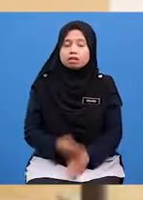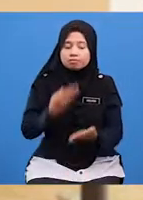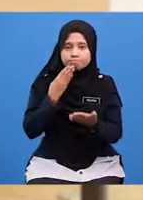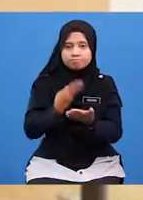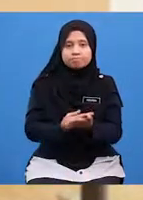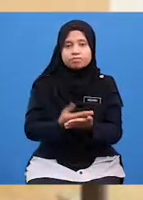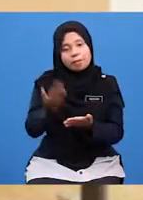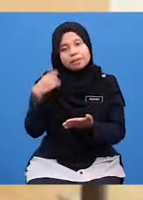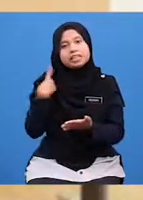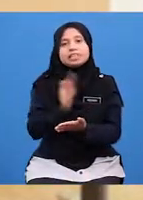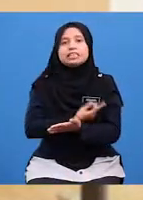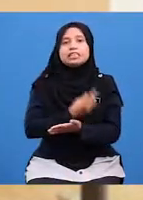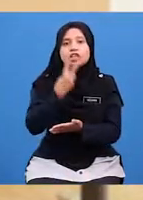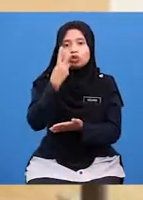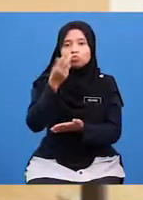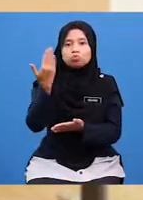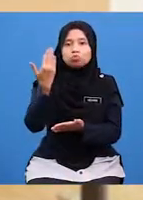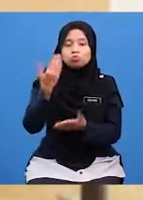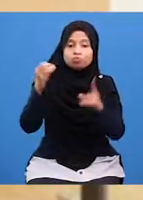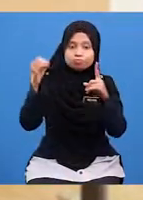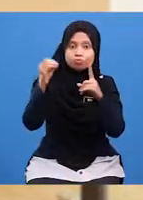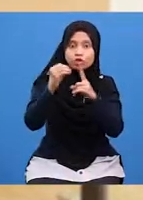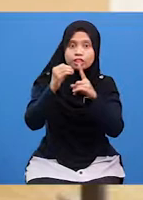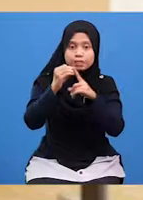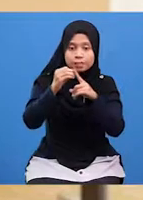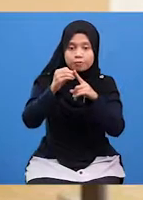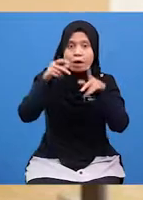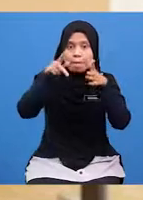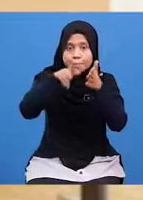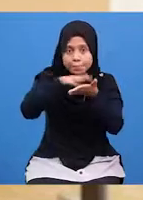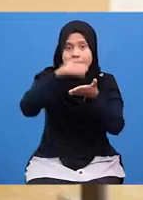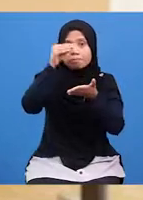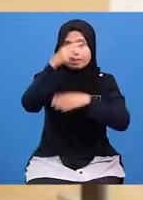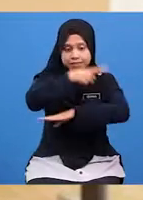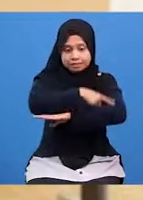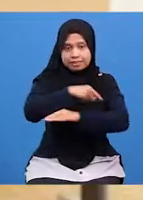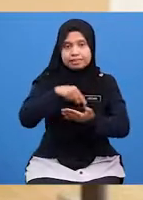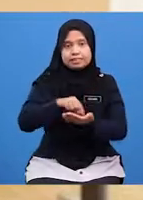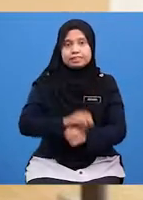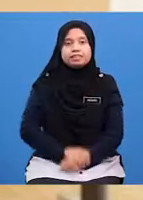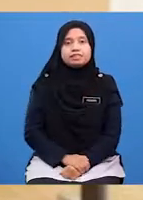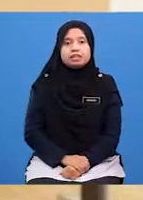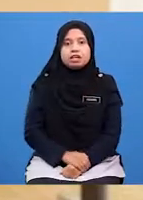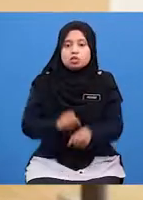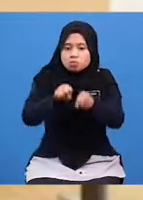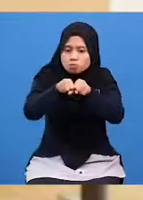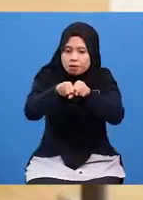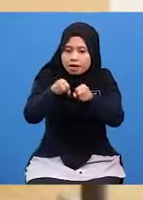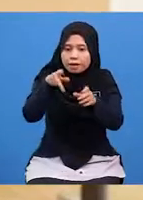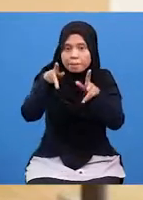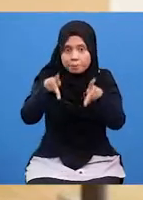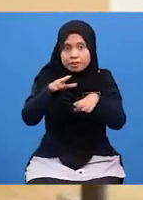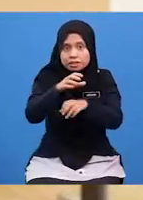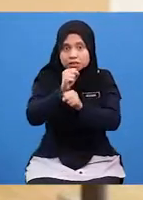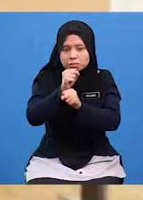Baiklah, mari kita lihat dahulu objektif pembelajaran pada hari ini. Supaya pelajar dapat